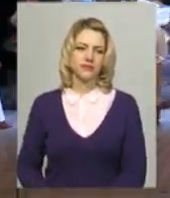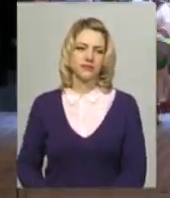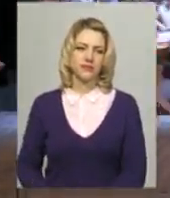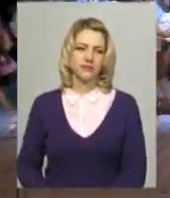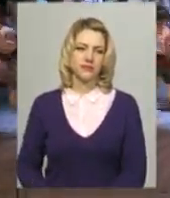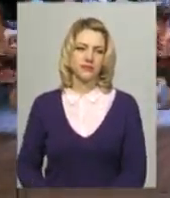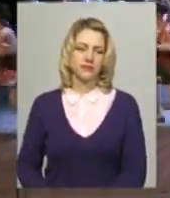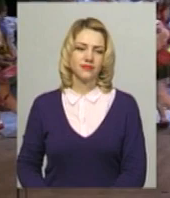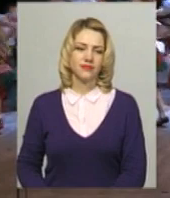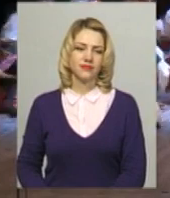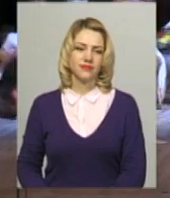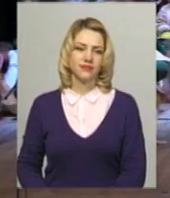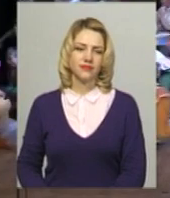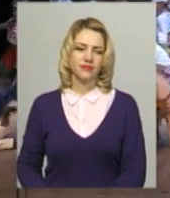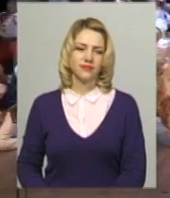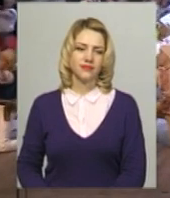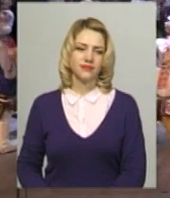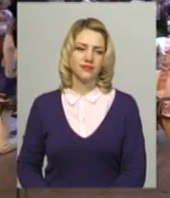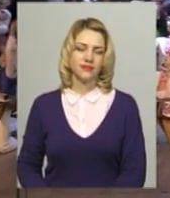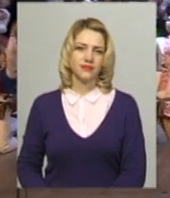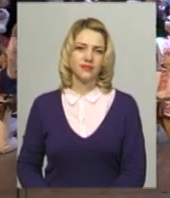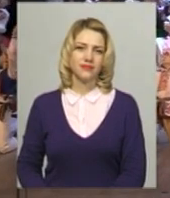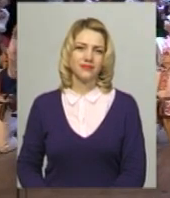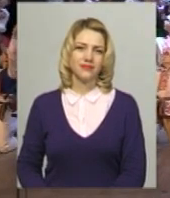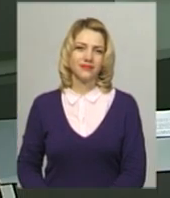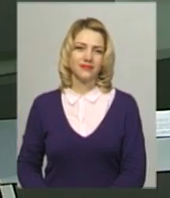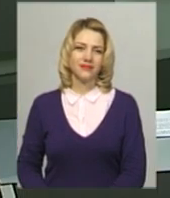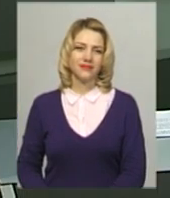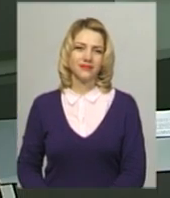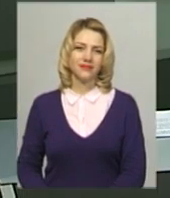Леся Боровець, Олександр Горічевський. Новини «Поділля-Центр».